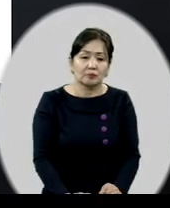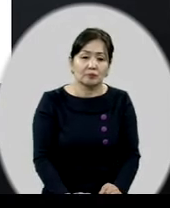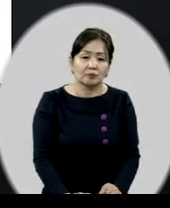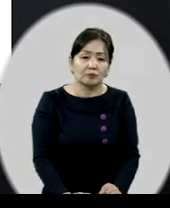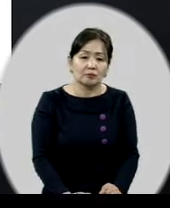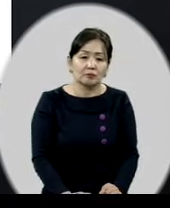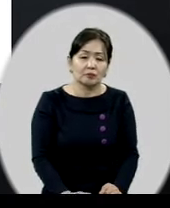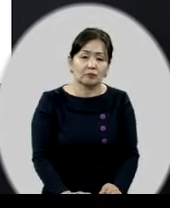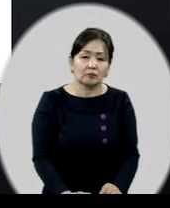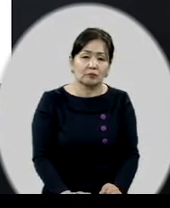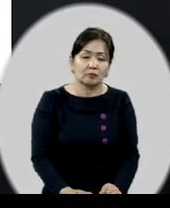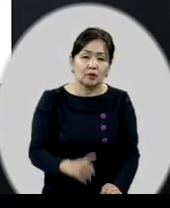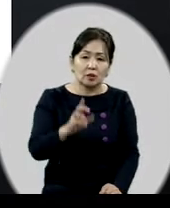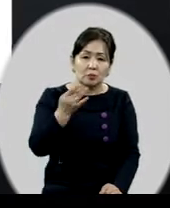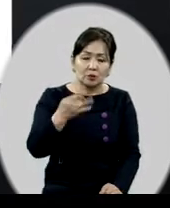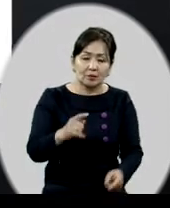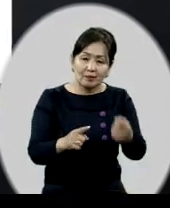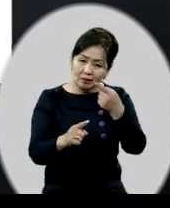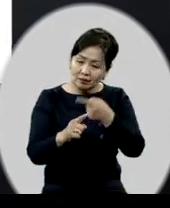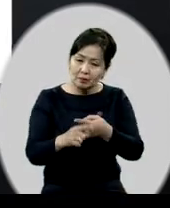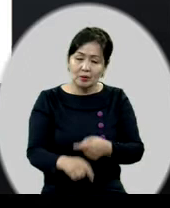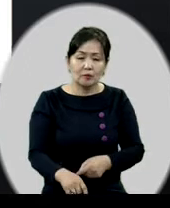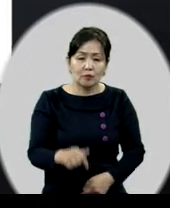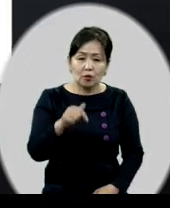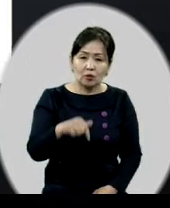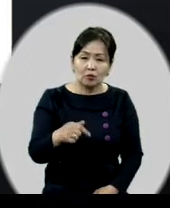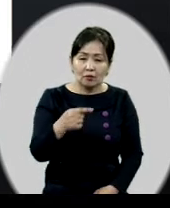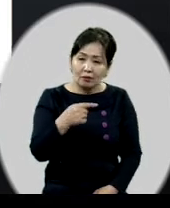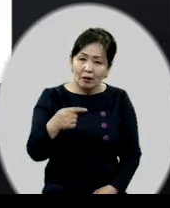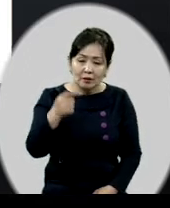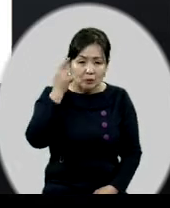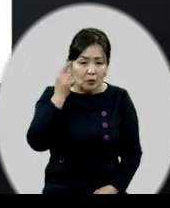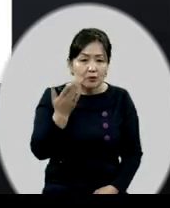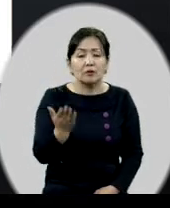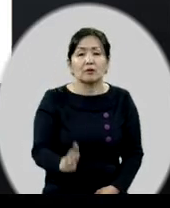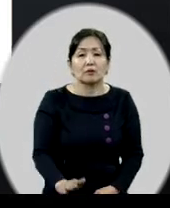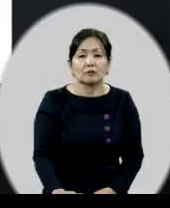Бид сая бутархайг нэмлээ. Одоо хасъя.